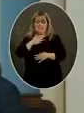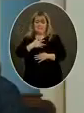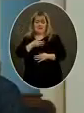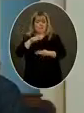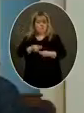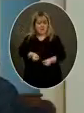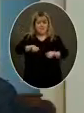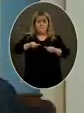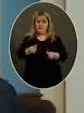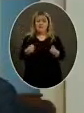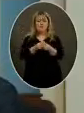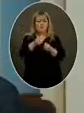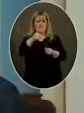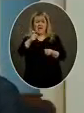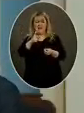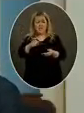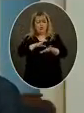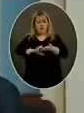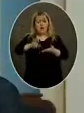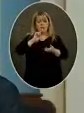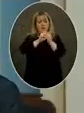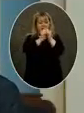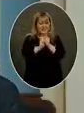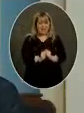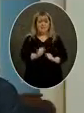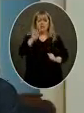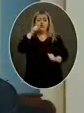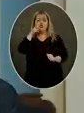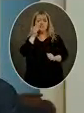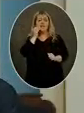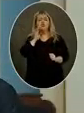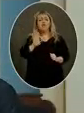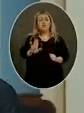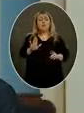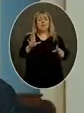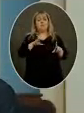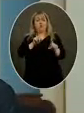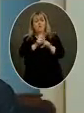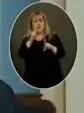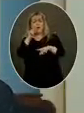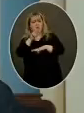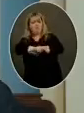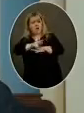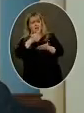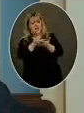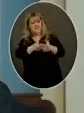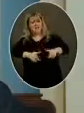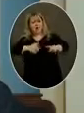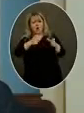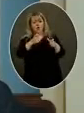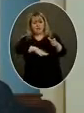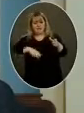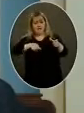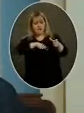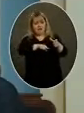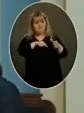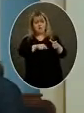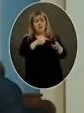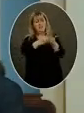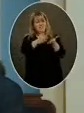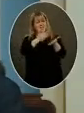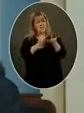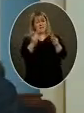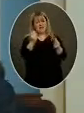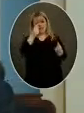centaines de dollars pour adapter ses logiciels chez lui et constate également que les écoles fréquentées par ses enfants dépensent des sous pour ces